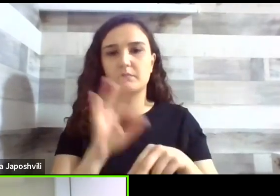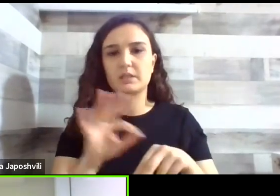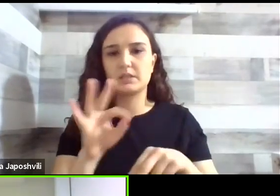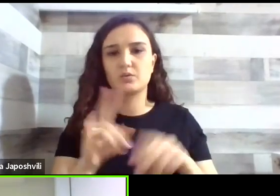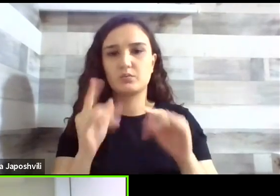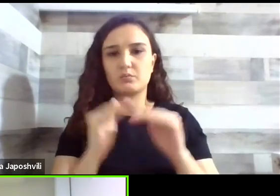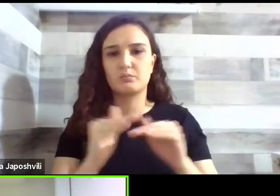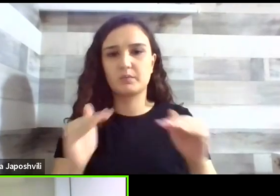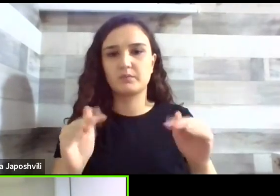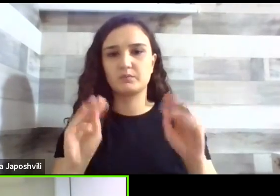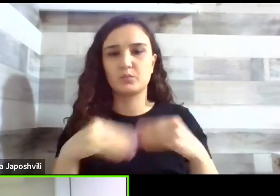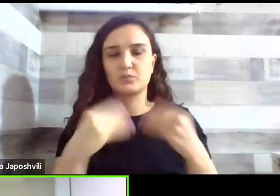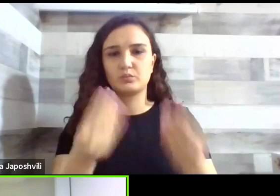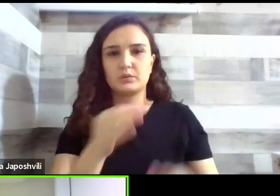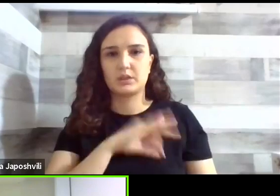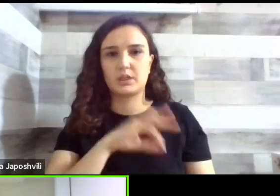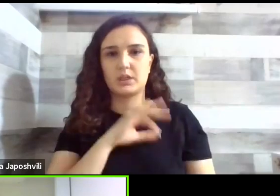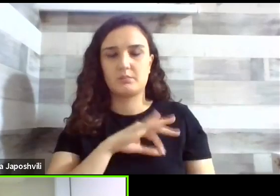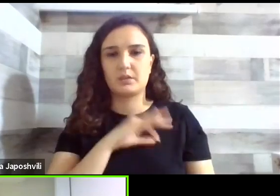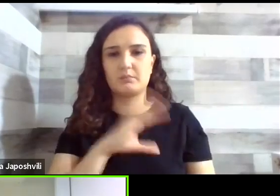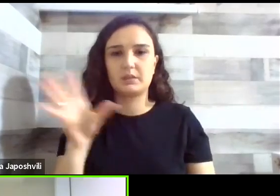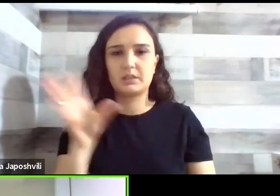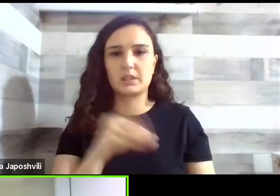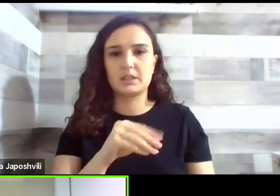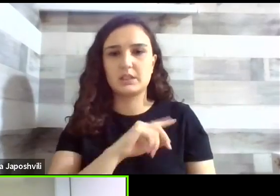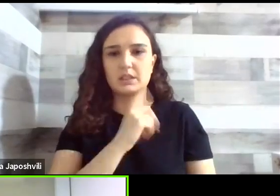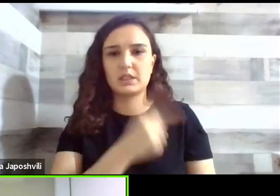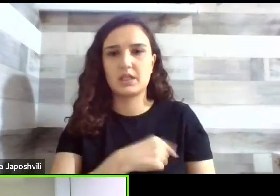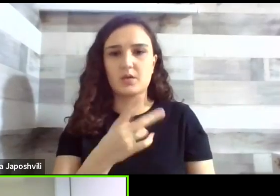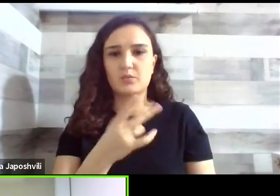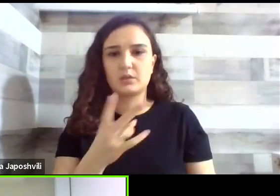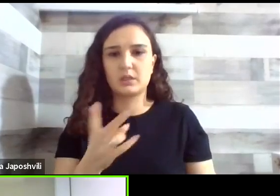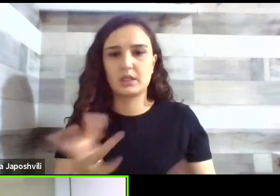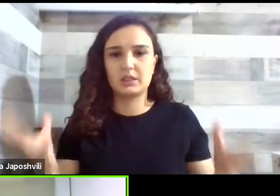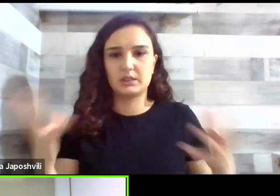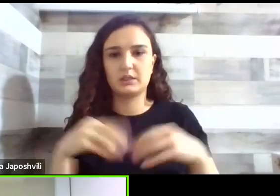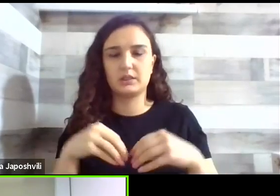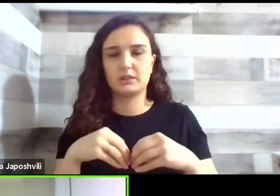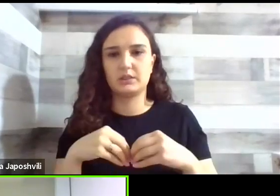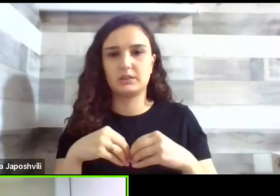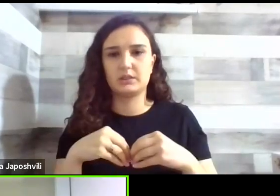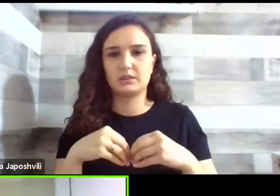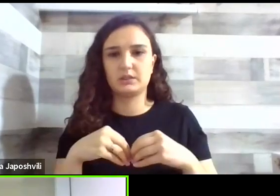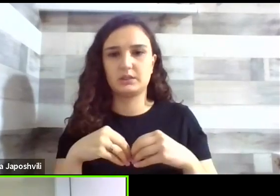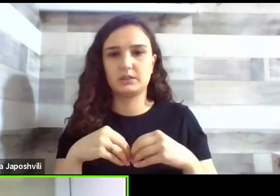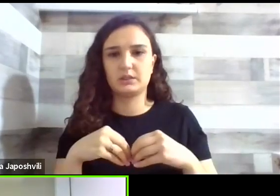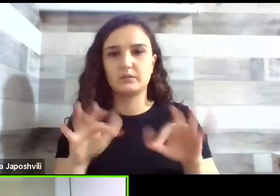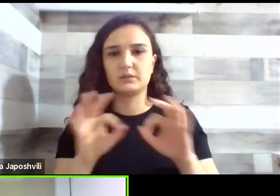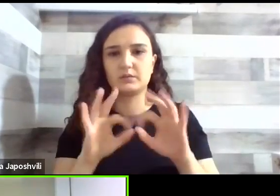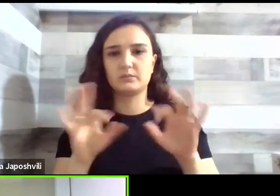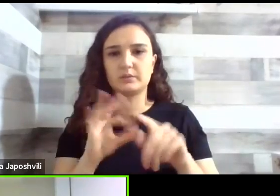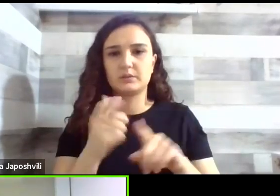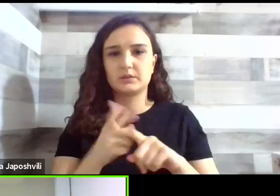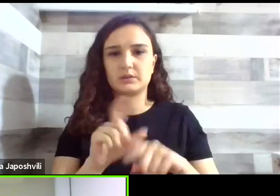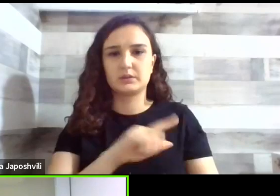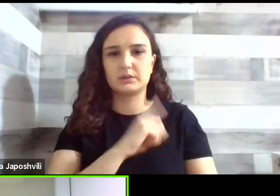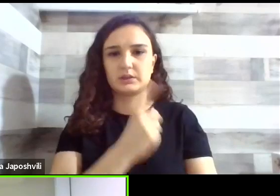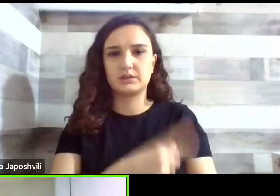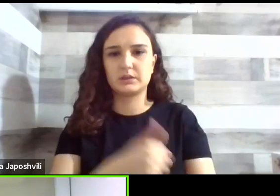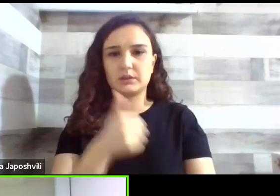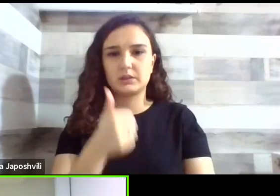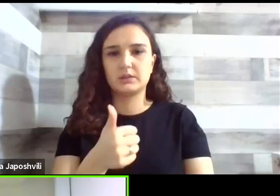ბავშვს მოუტანოს სარგებელი. ანუ მთელი ეს ძალისხმევა უნდა გაერთიანდეს. ანუ აქ უკვე საუბარია ძალიან ძლიერ,